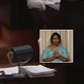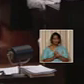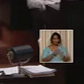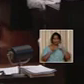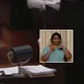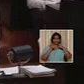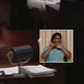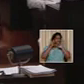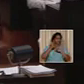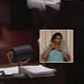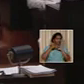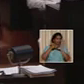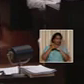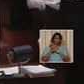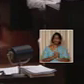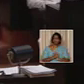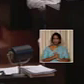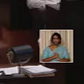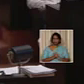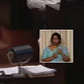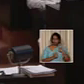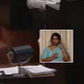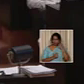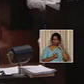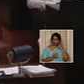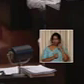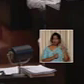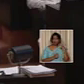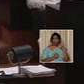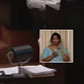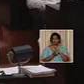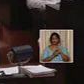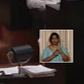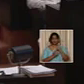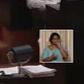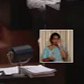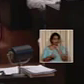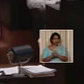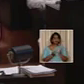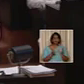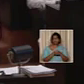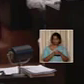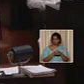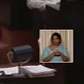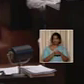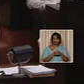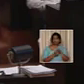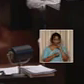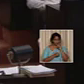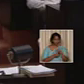පොලිස් කොස්තාපල්වරු මට මතකයි ආරක්ෂක සහායකවරුන් හැටියට හිටපු කණ්ඩායම